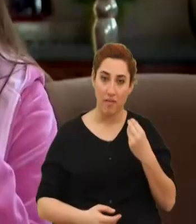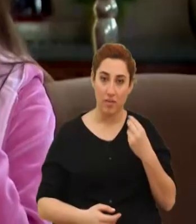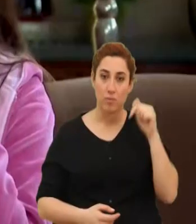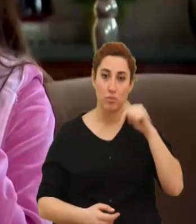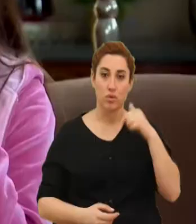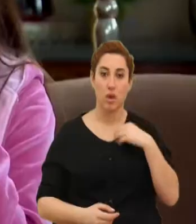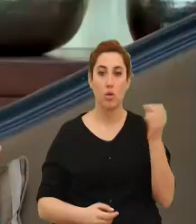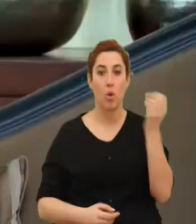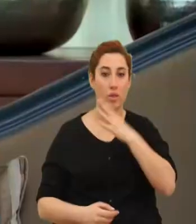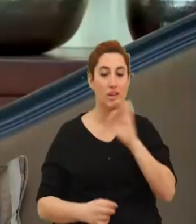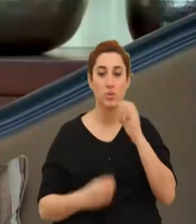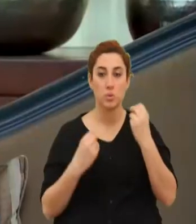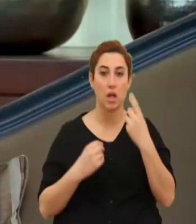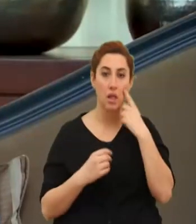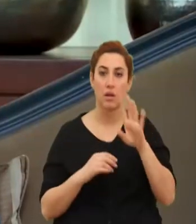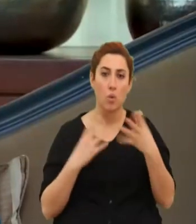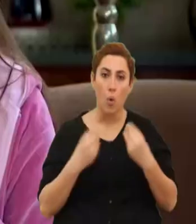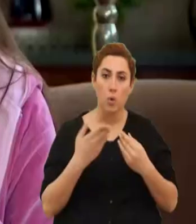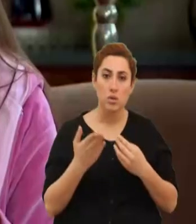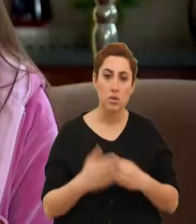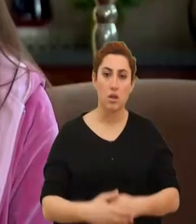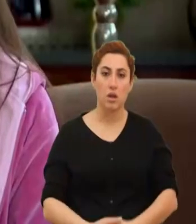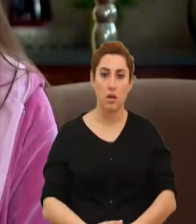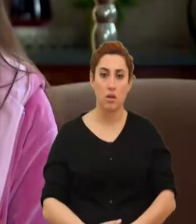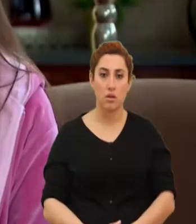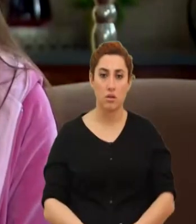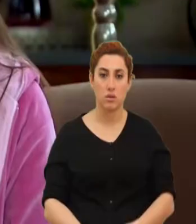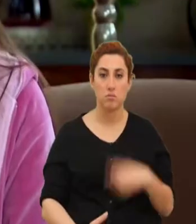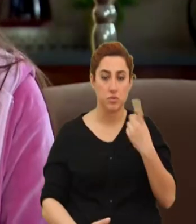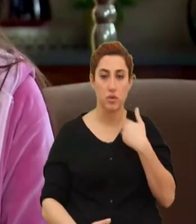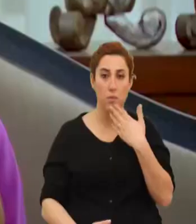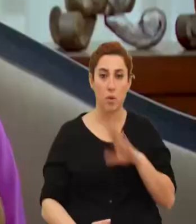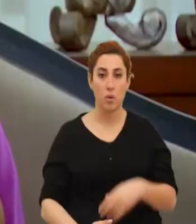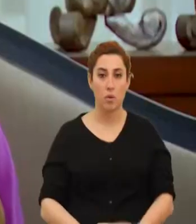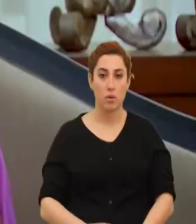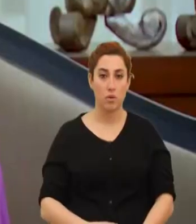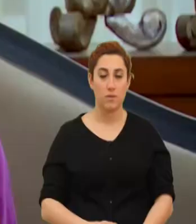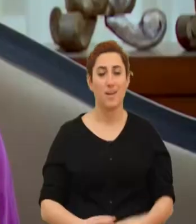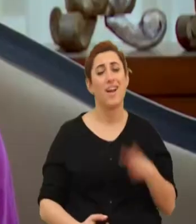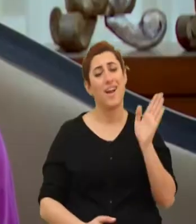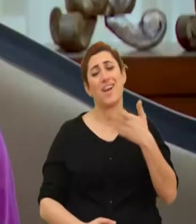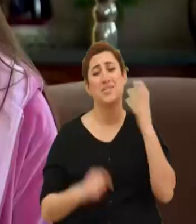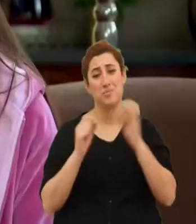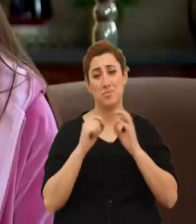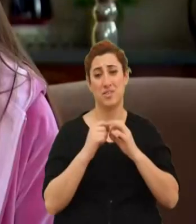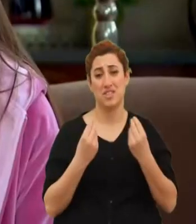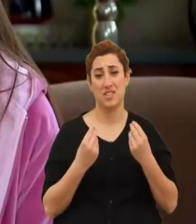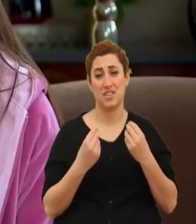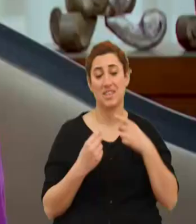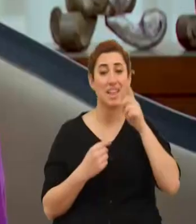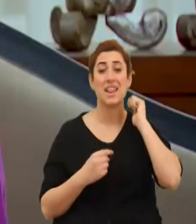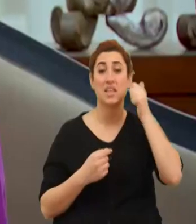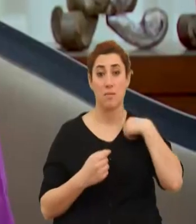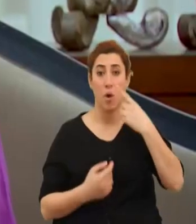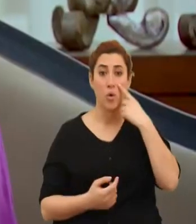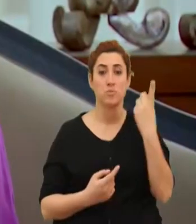yani buradan görünen resim hiç hoş değil. Ne mi var senin? Bir şeyim yok. Ay, hadi oradan Biricik. Ya seni ne